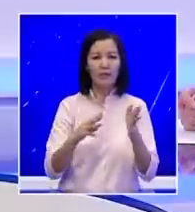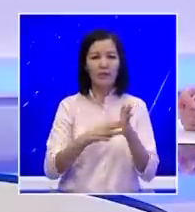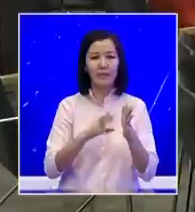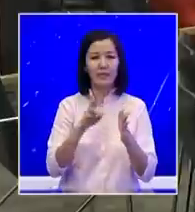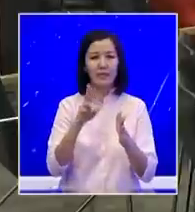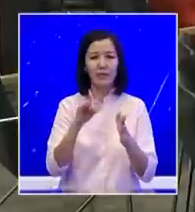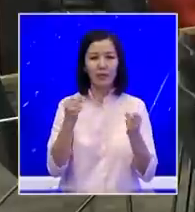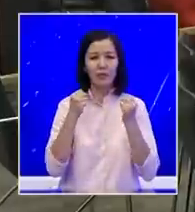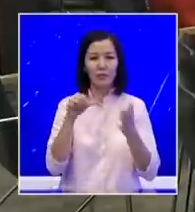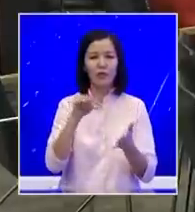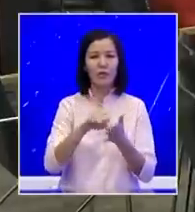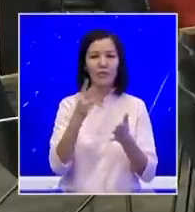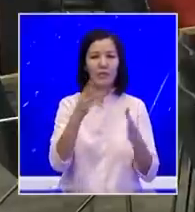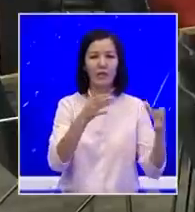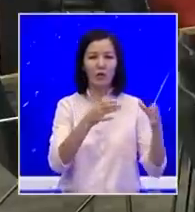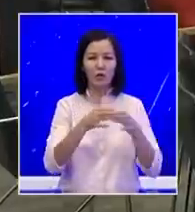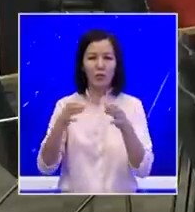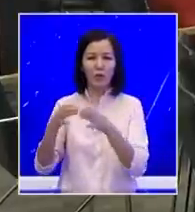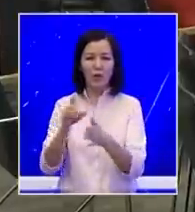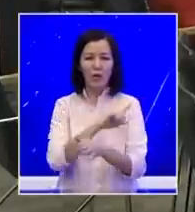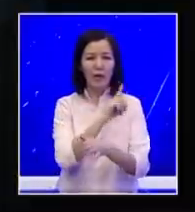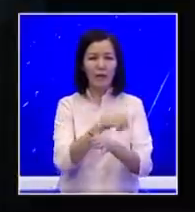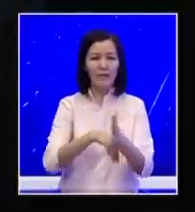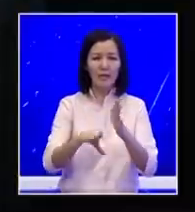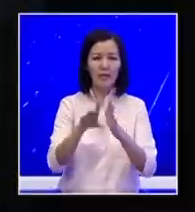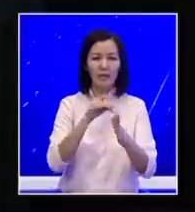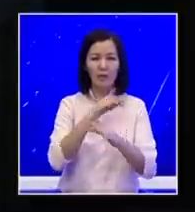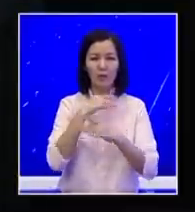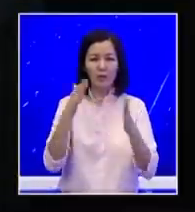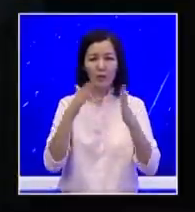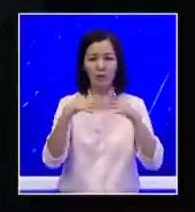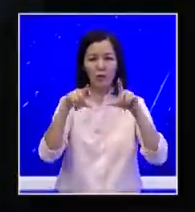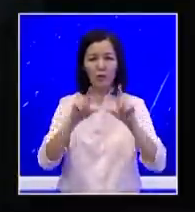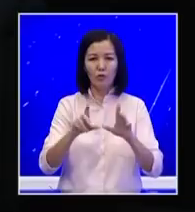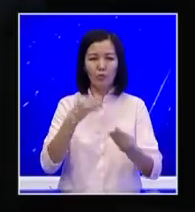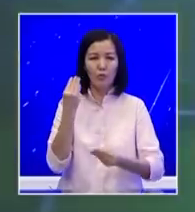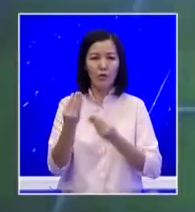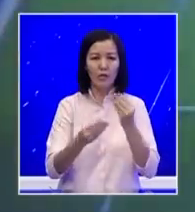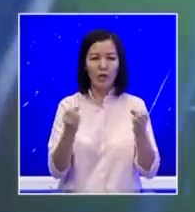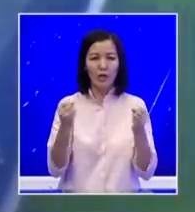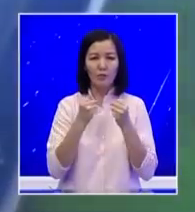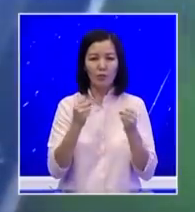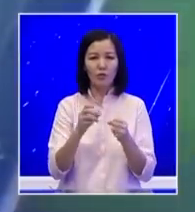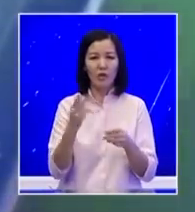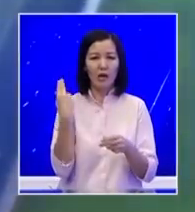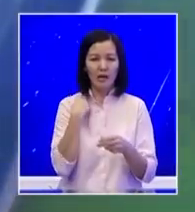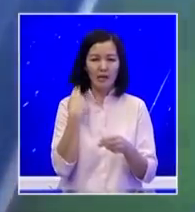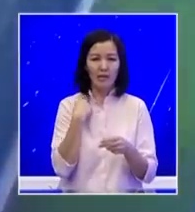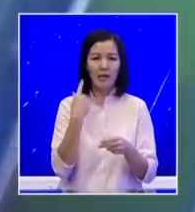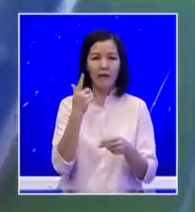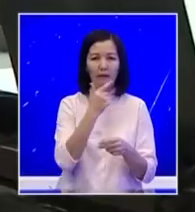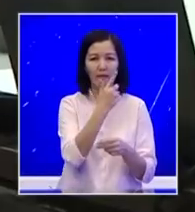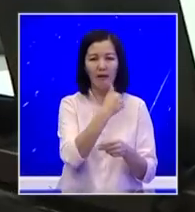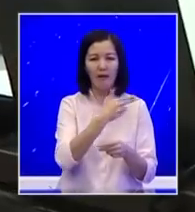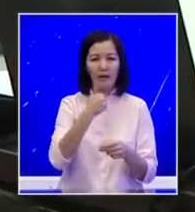қатысты. Олар өзара екі топқа бөлініп мықтыларын анықтады. Басым көпшілігі үйлерінде отырып ойнады. Спортшылардың дені Англия,